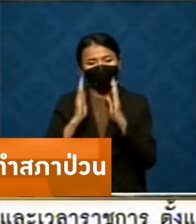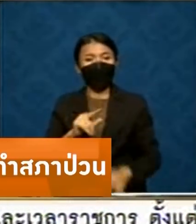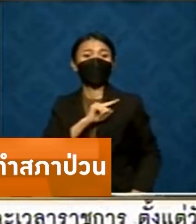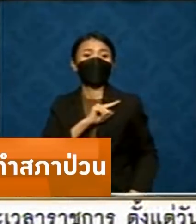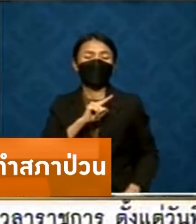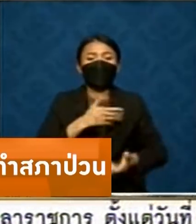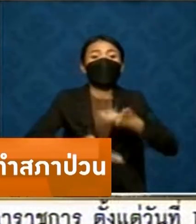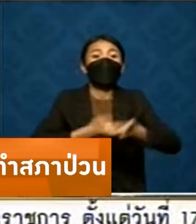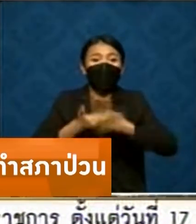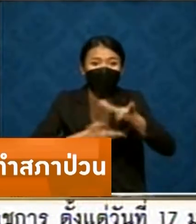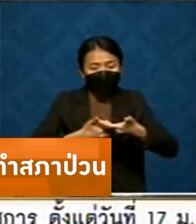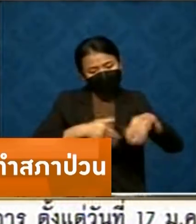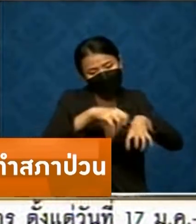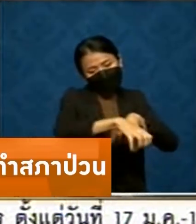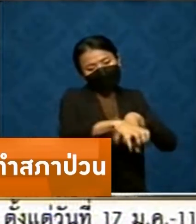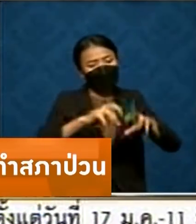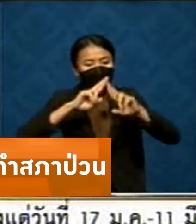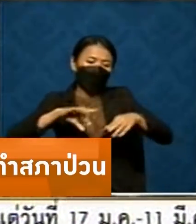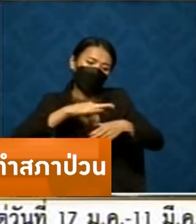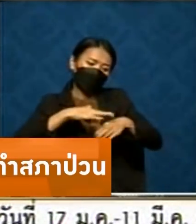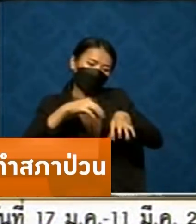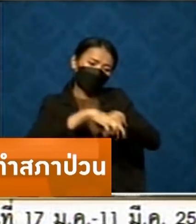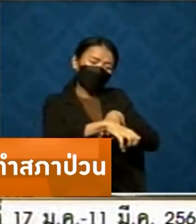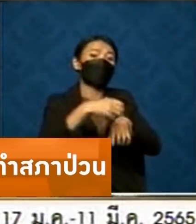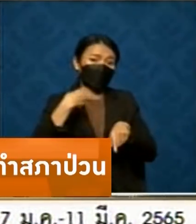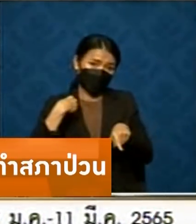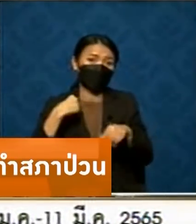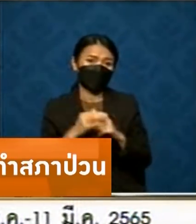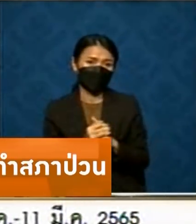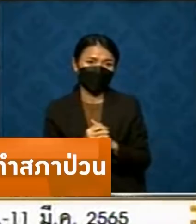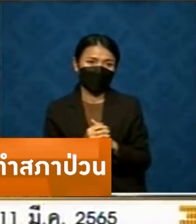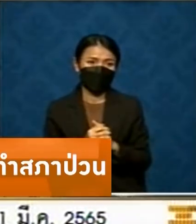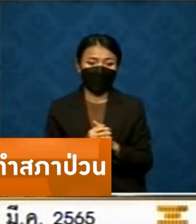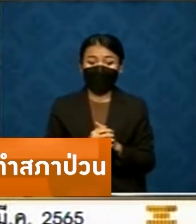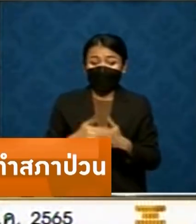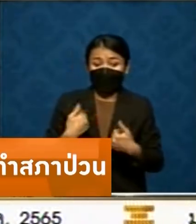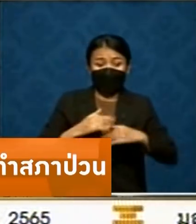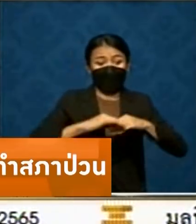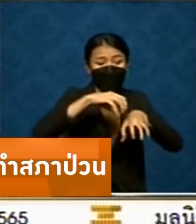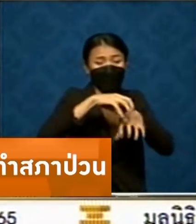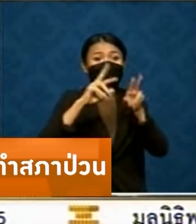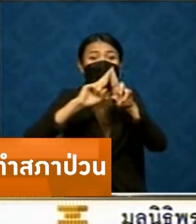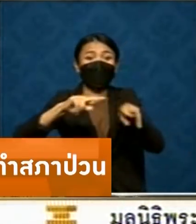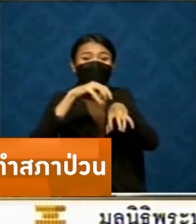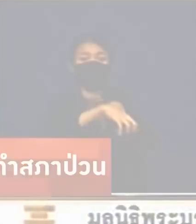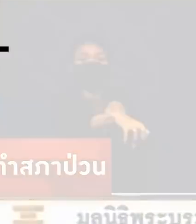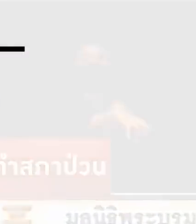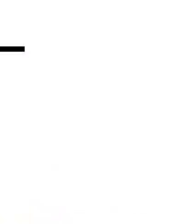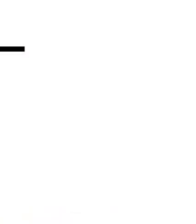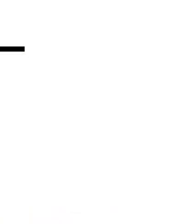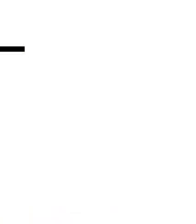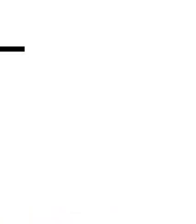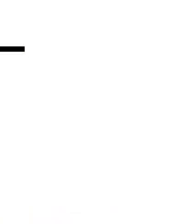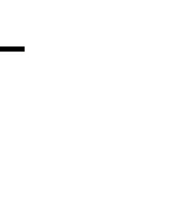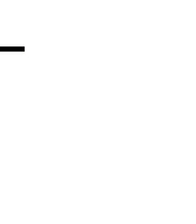รัฐบาลโดนด่านะครับแต่รอบนี้กลายเป็นฝ่ายค้านทะเลาะกันเองซึ่งหมายถึงว่าปัญหาในการสื่อสารของฝ่ายค้านได้เกิดขึ้นและมันไม่ควรจะเกิน